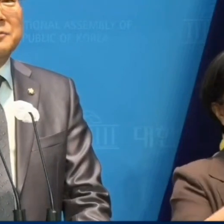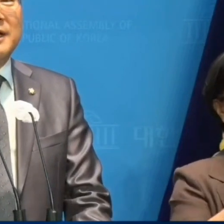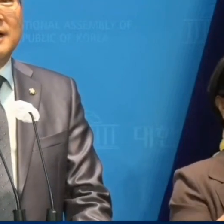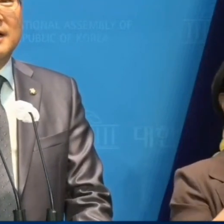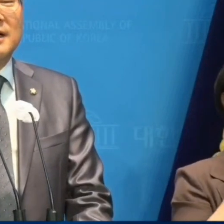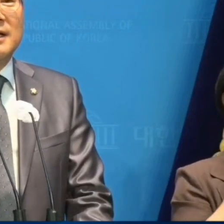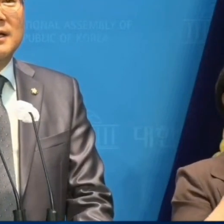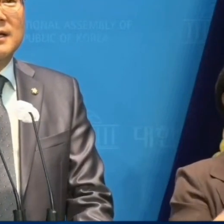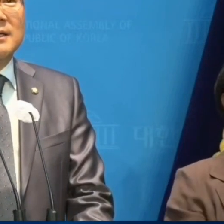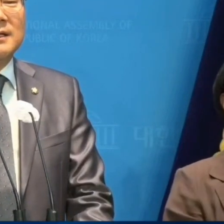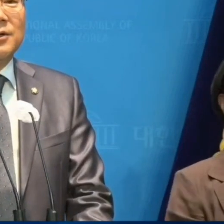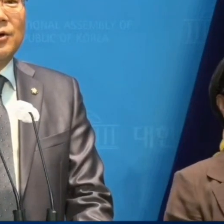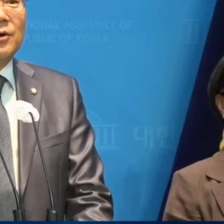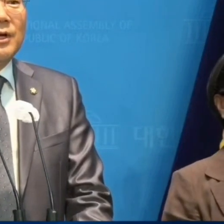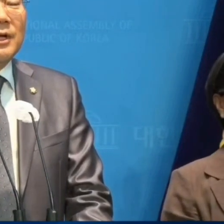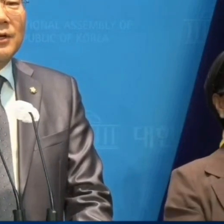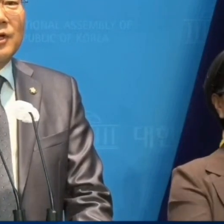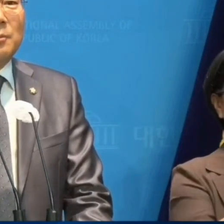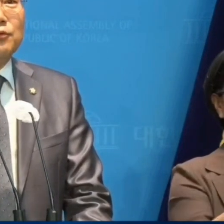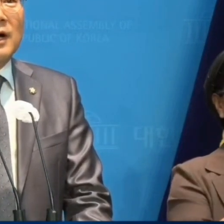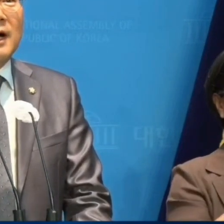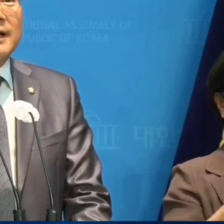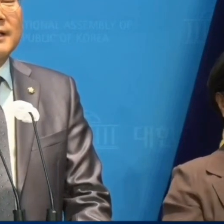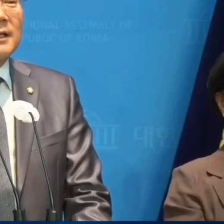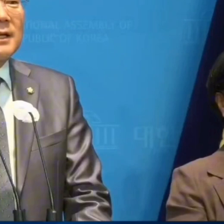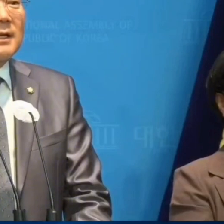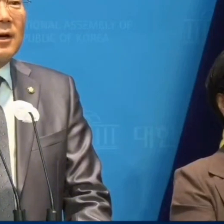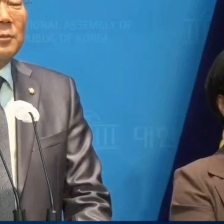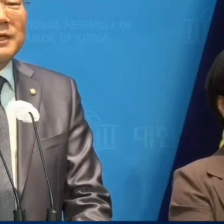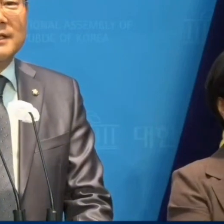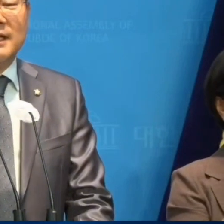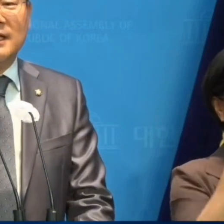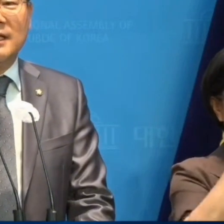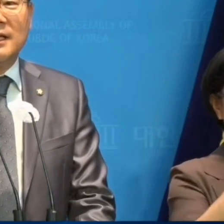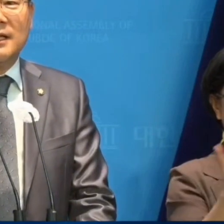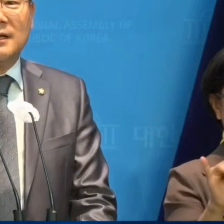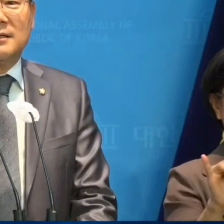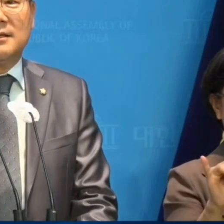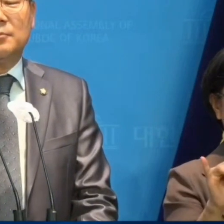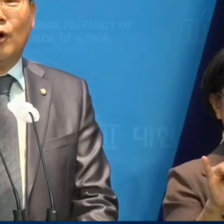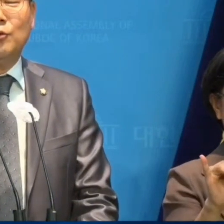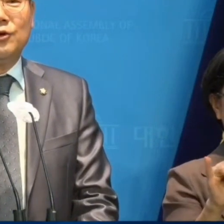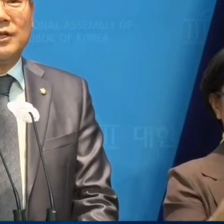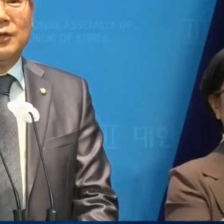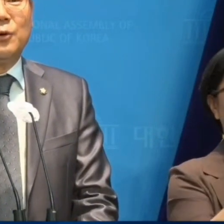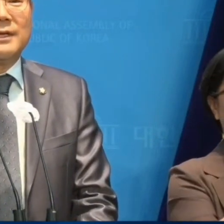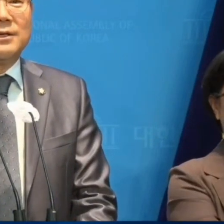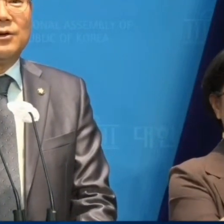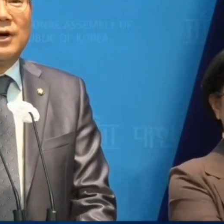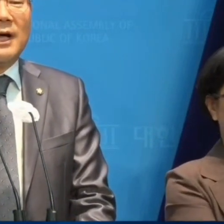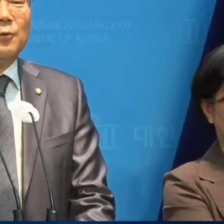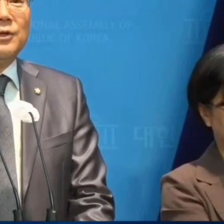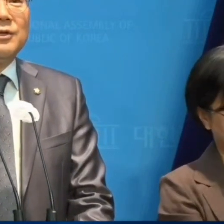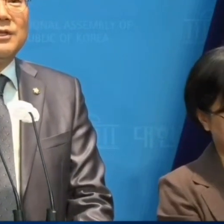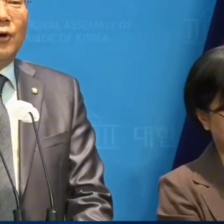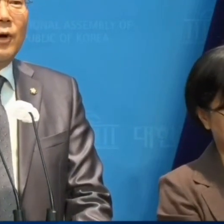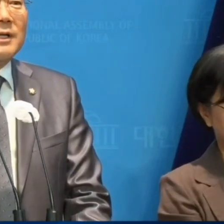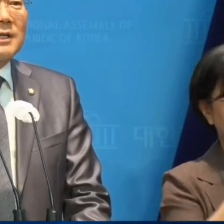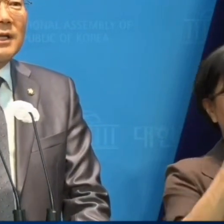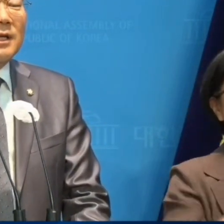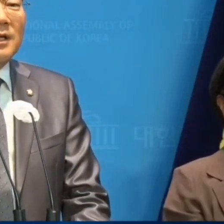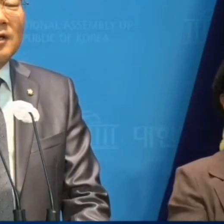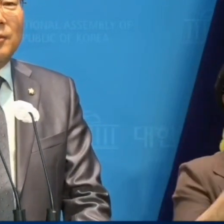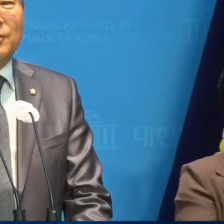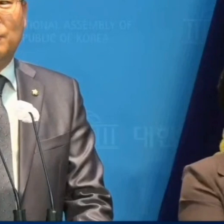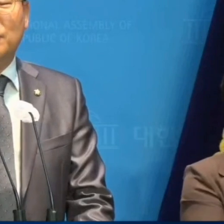않고 있습니다. 그래서 이렇게 부당한 검사들이 법을 이용해서 하고 있는 여러